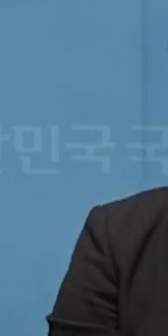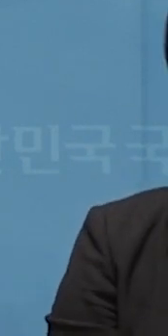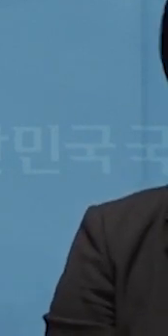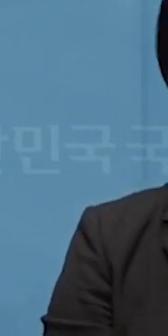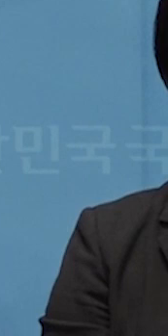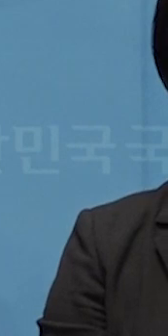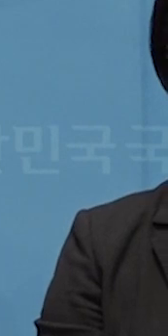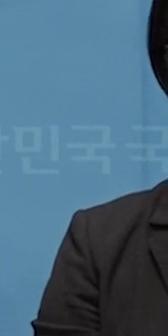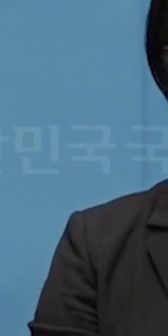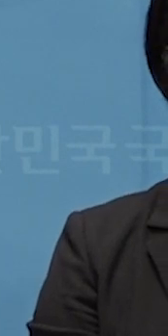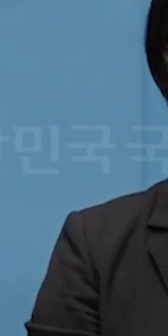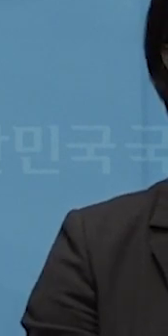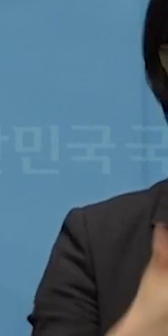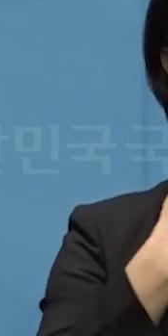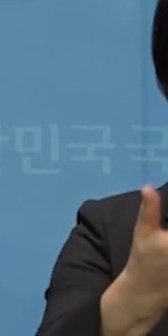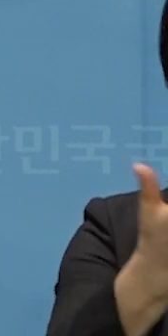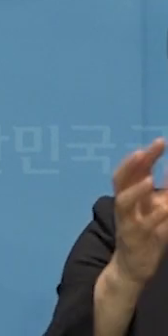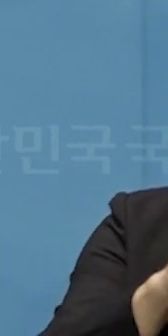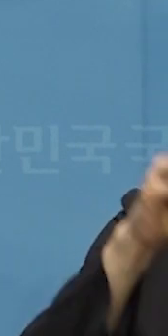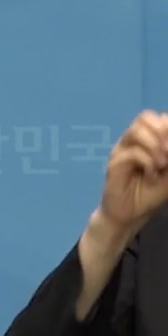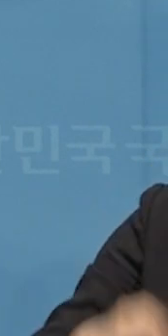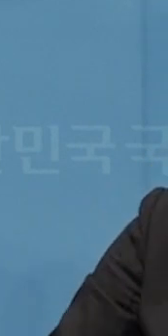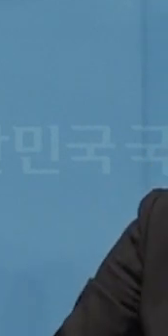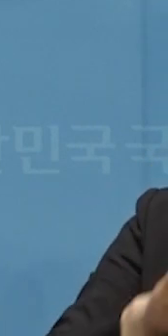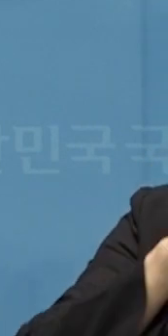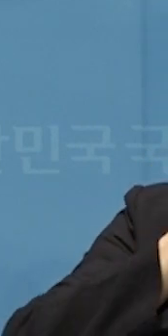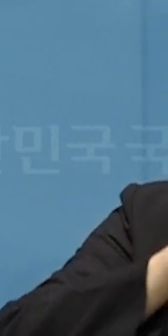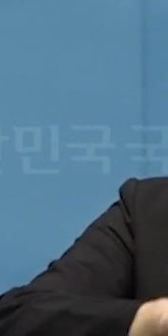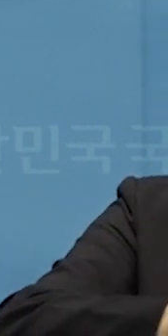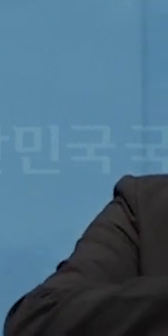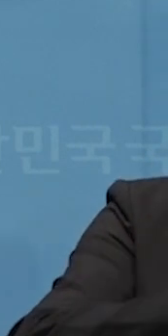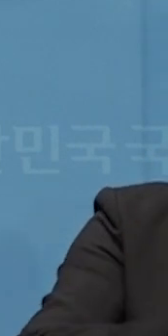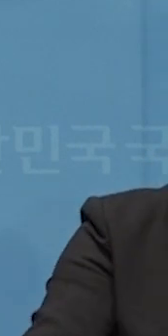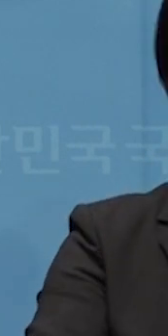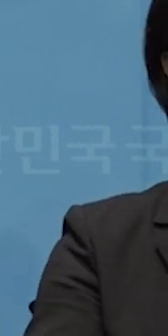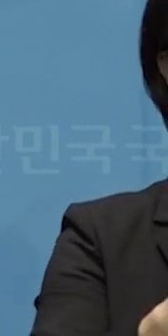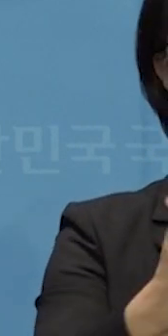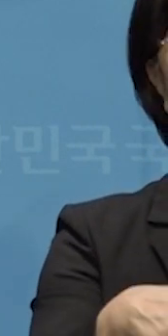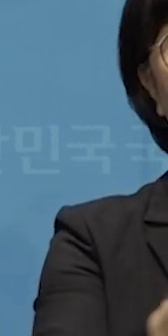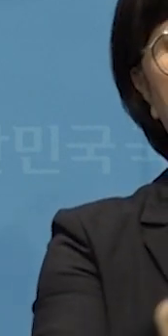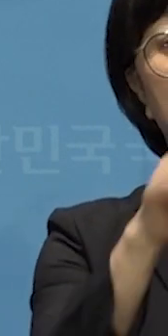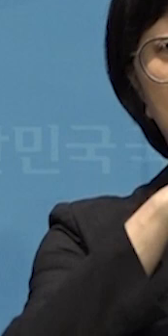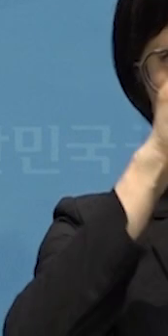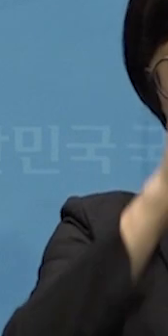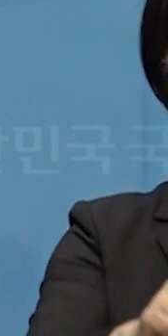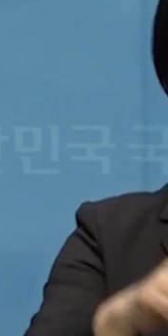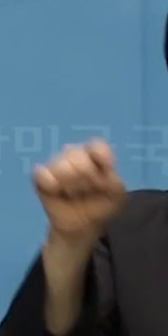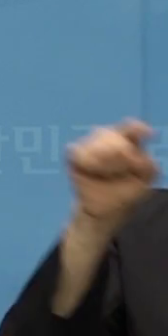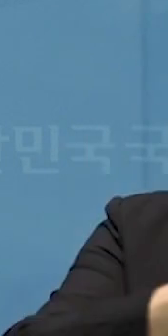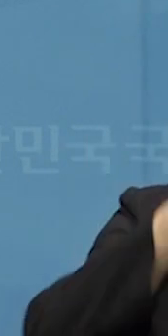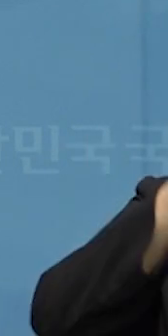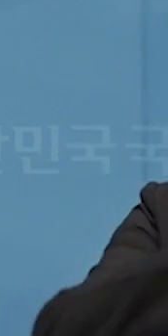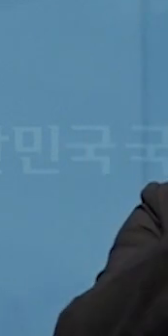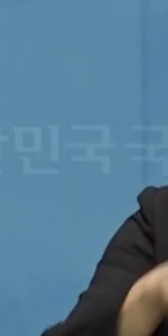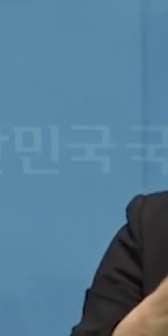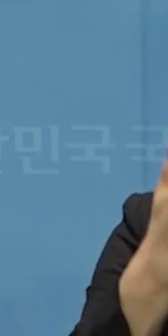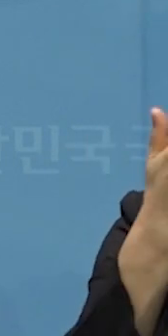전합니다 비록 저는 당을 떠나지만 다른 위치에서 국민을 위해 더욱 더 좋은 정치로 보답하겠습니다